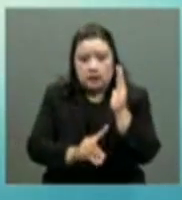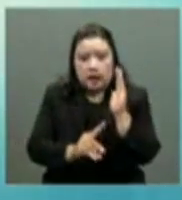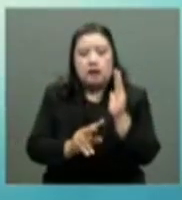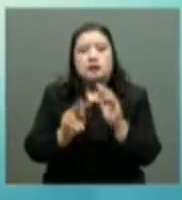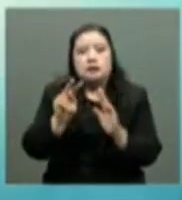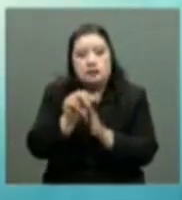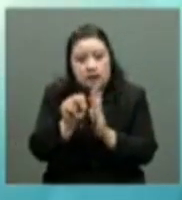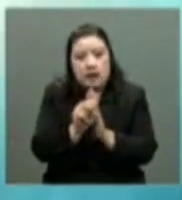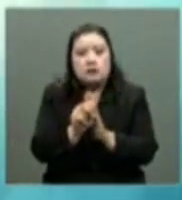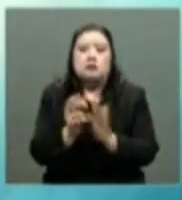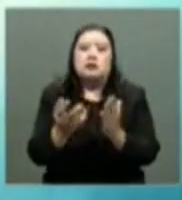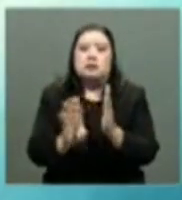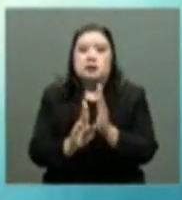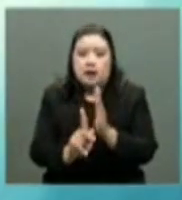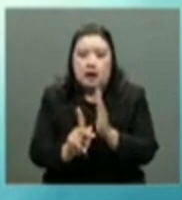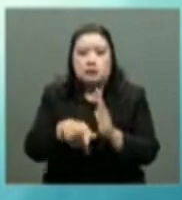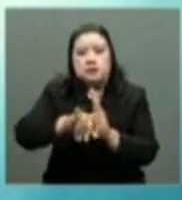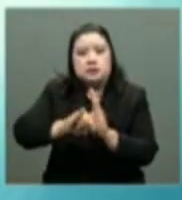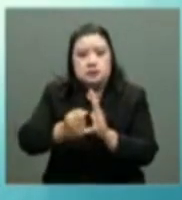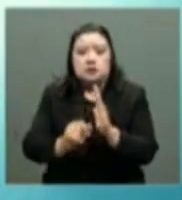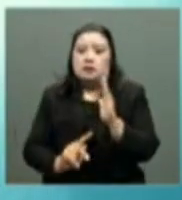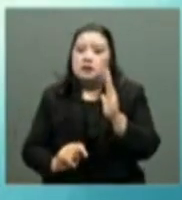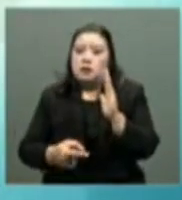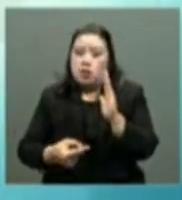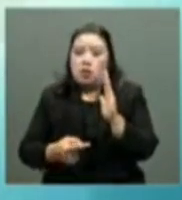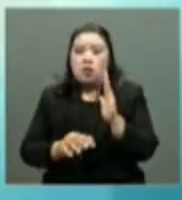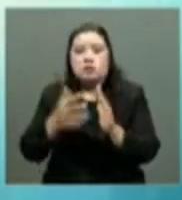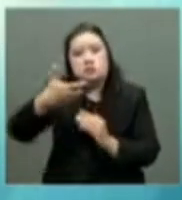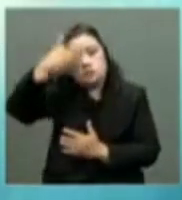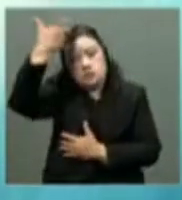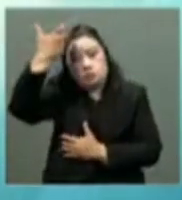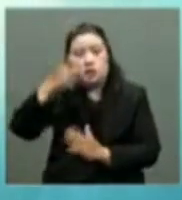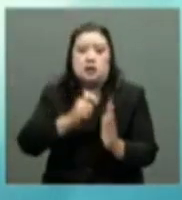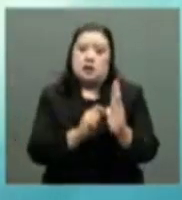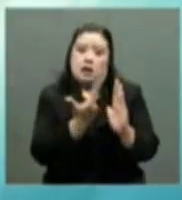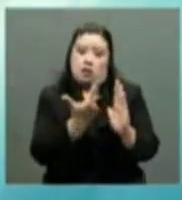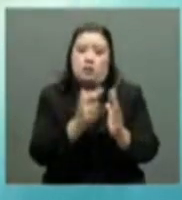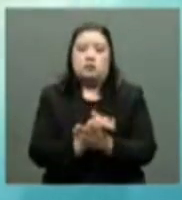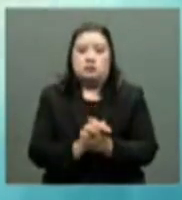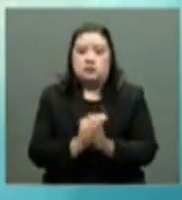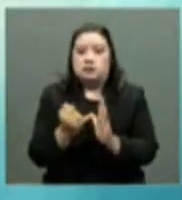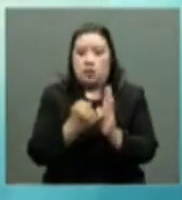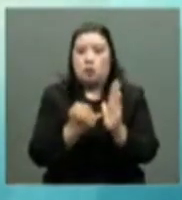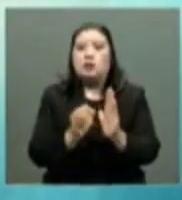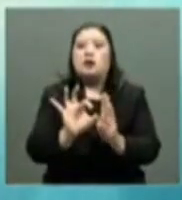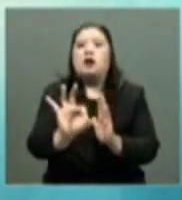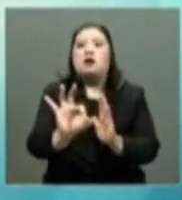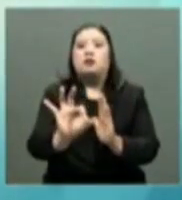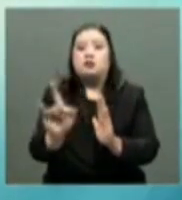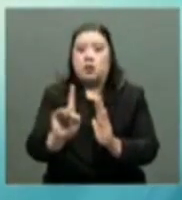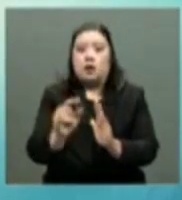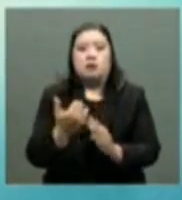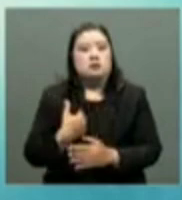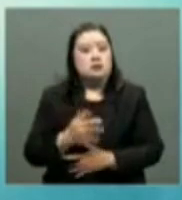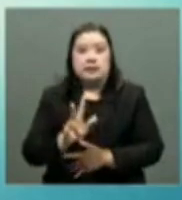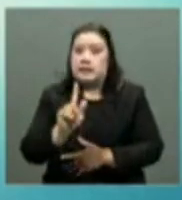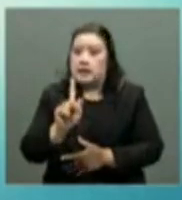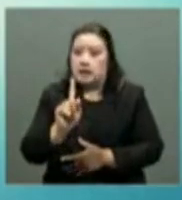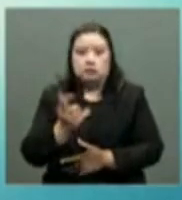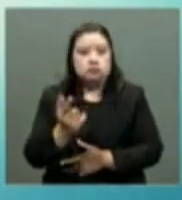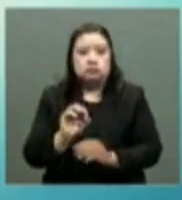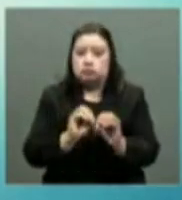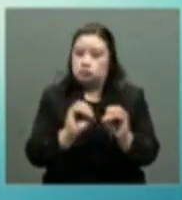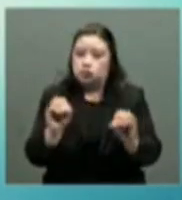บึงกาฬพิจิตรระนองสิงห์บุรีและอ่างทองยังยืนยัน9จังหวัดนี้ที่ยังเป็นสีเขียวอยู่ตลอดนะ